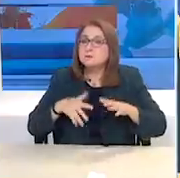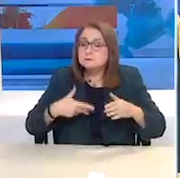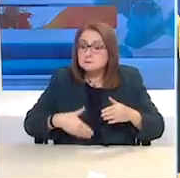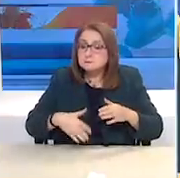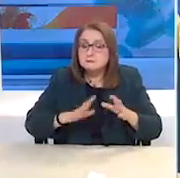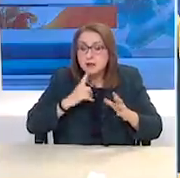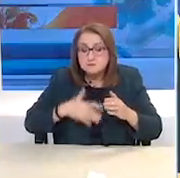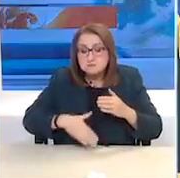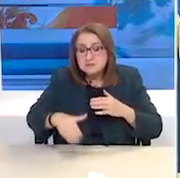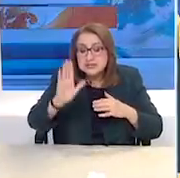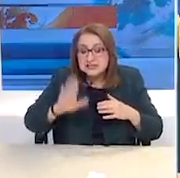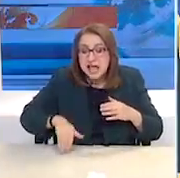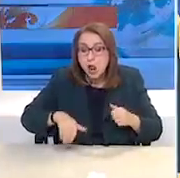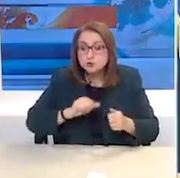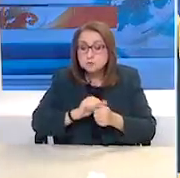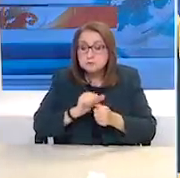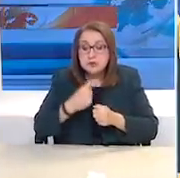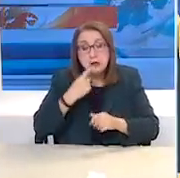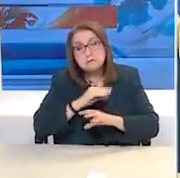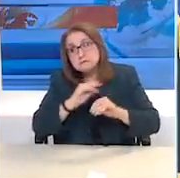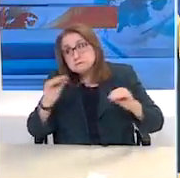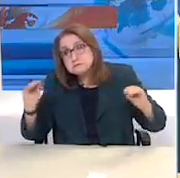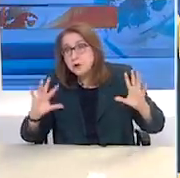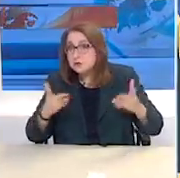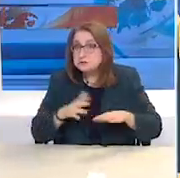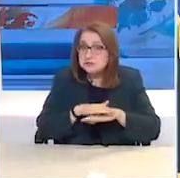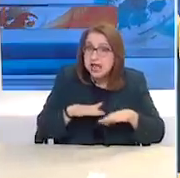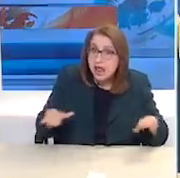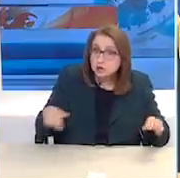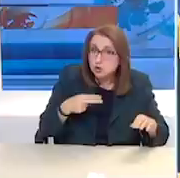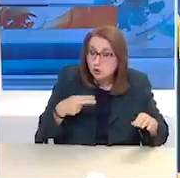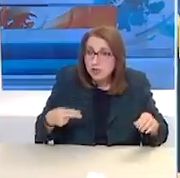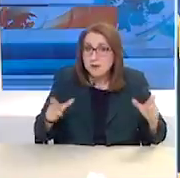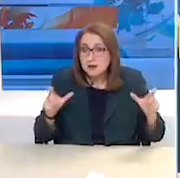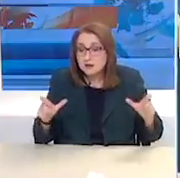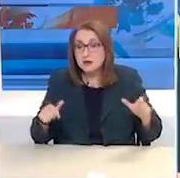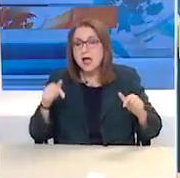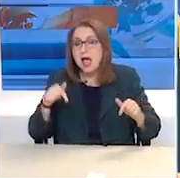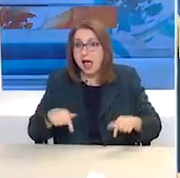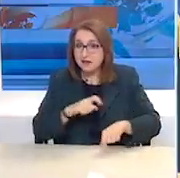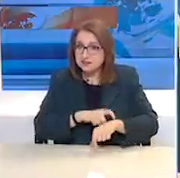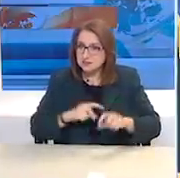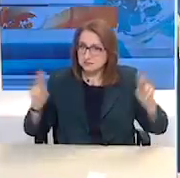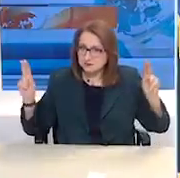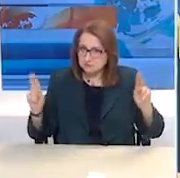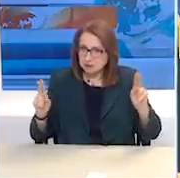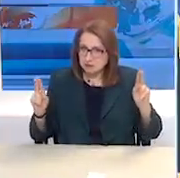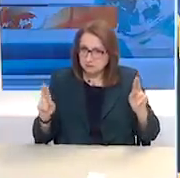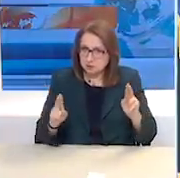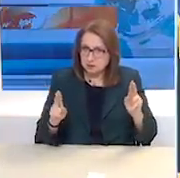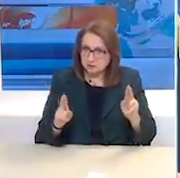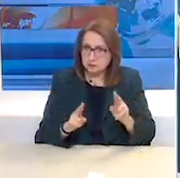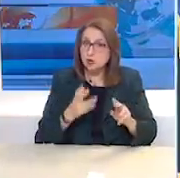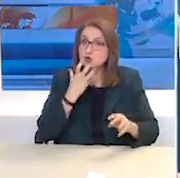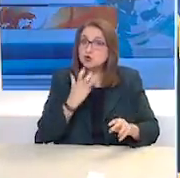μέχρι τέλος του μήνα, θα ήθελα να σας πω με σαφήνεια. Αυτή τη στιγμή καταγράφεται σταδιακή μείωση των κρουσμάτων που νοσηλεύονται και των